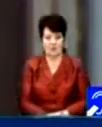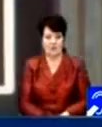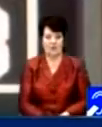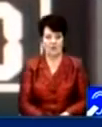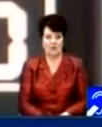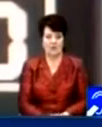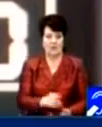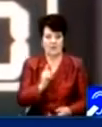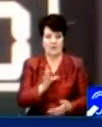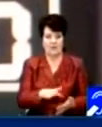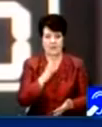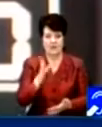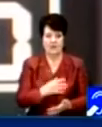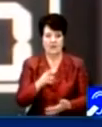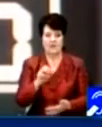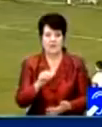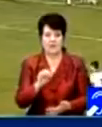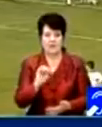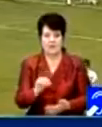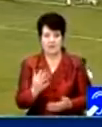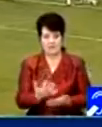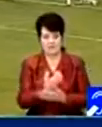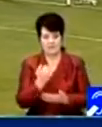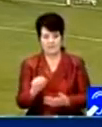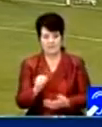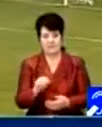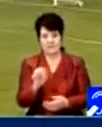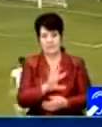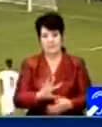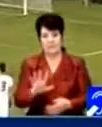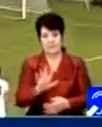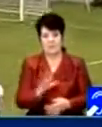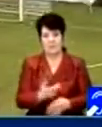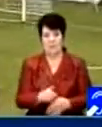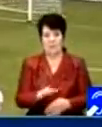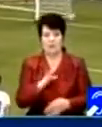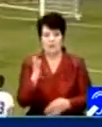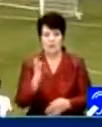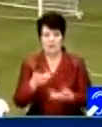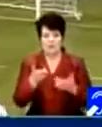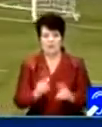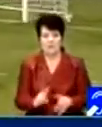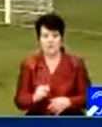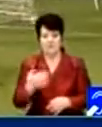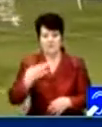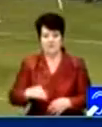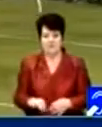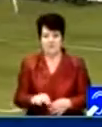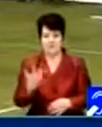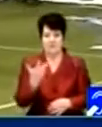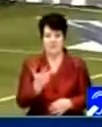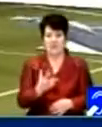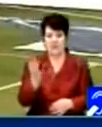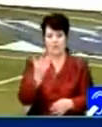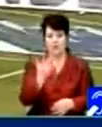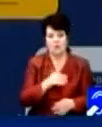Noele are deja 10 goluri marcate pentru FCSB în acest sezon, în Europa și în Liga 1, și deja s-a vorbit de naturalizarea francezului. Tricolorii lui Contra